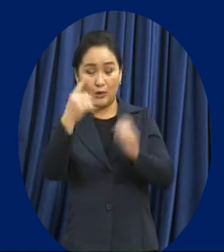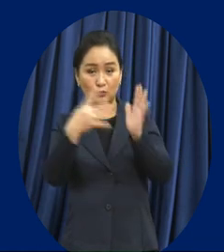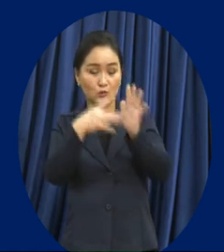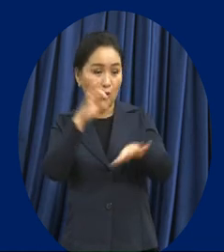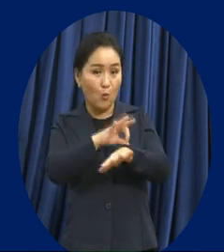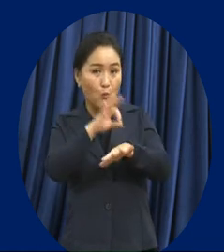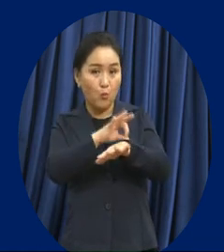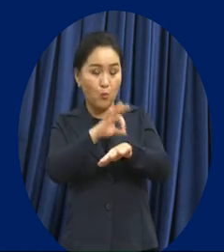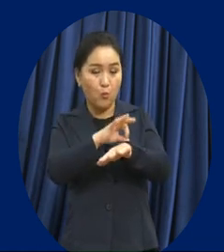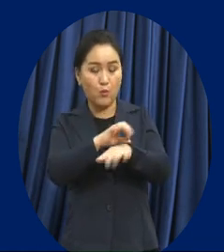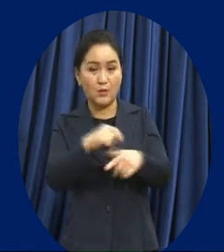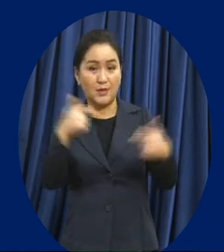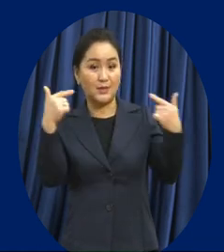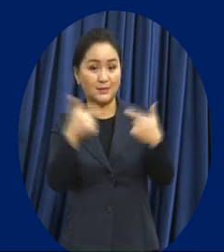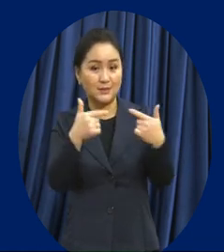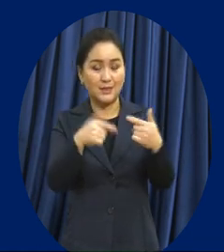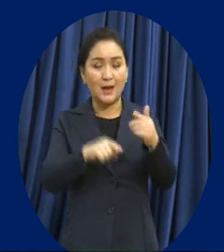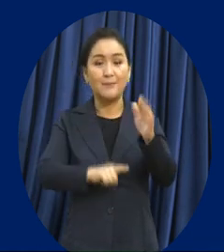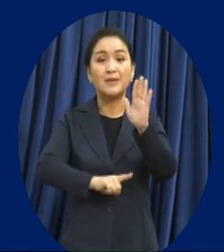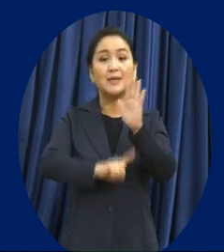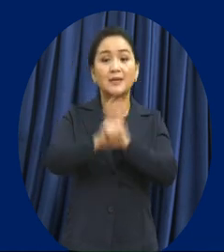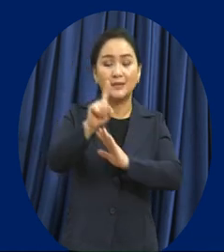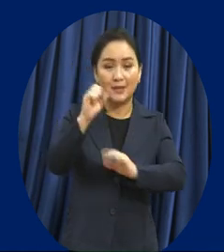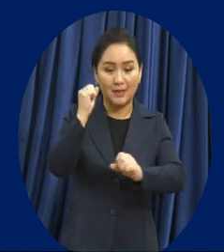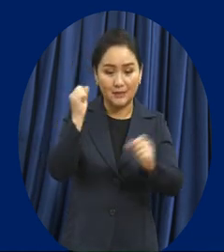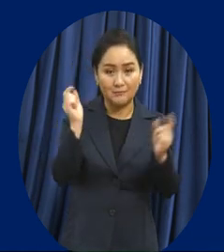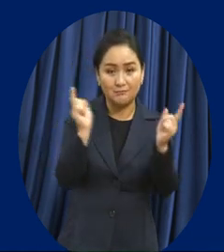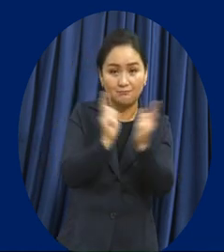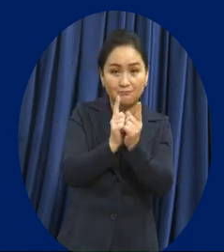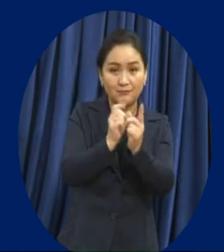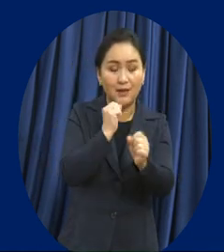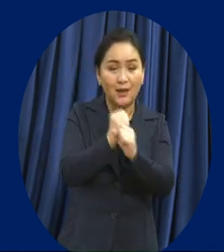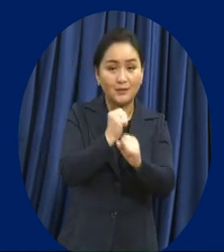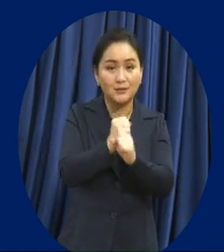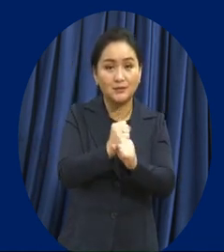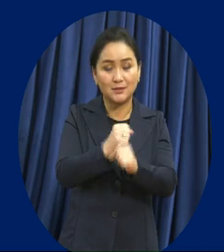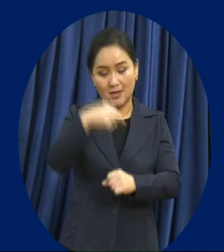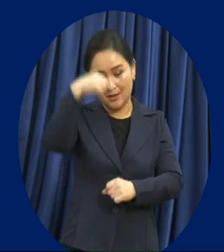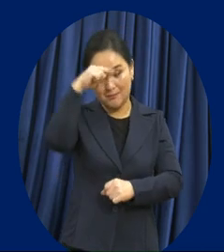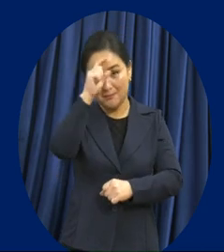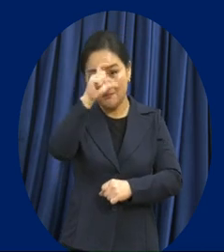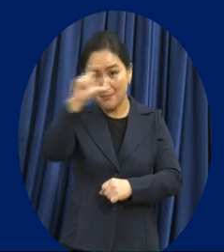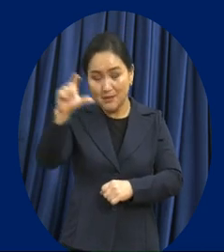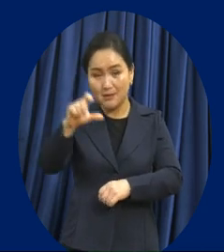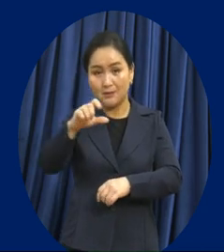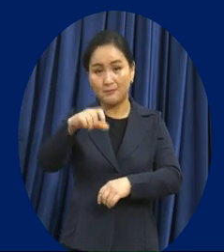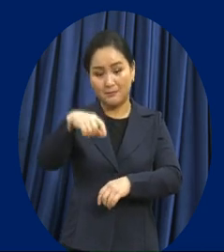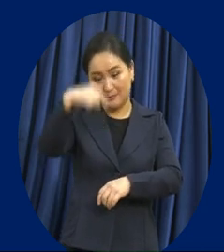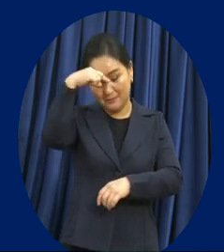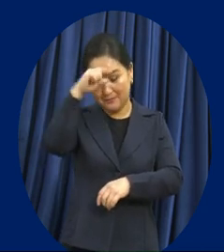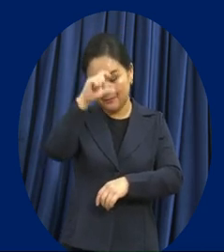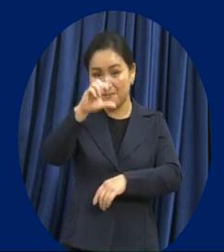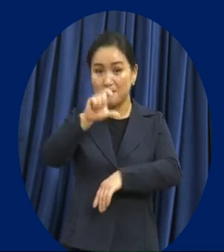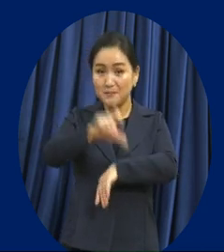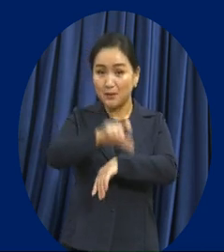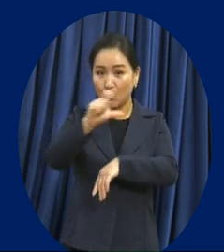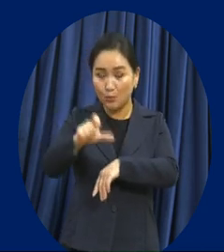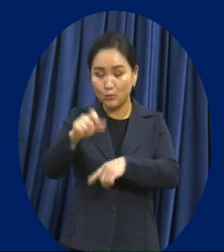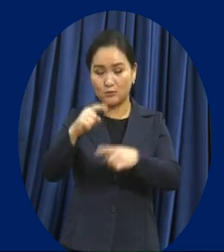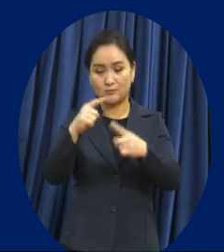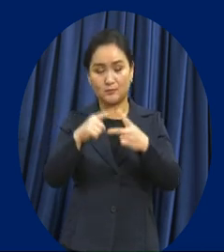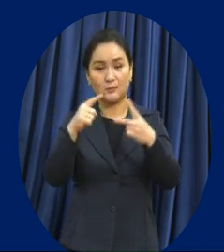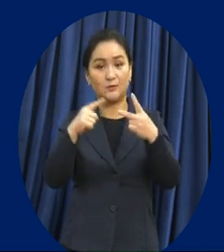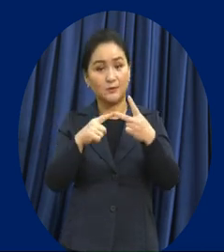үүсэх арга хэмжээнд хамгийн одоо нэнт рүүнд нүүр тулж байгаа хүмүүс. За, энд нь бол эмч эмнэлгийн ажилтан.